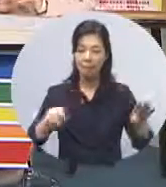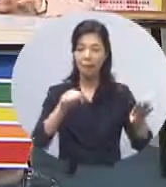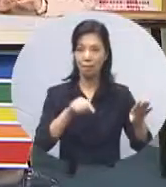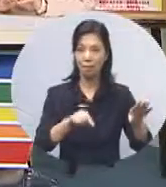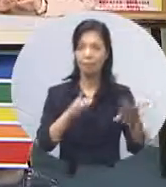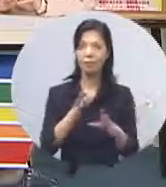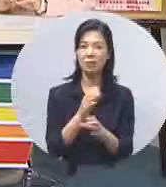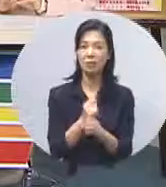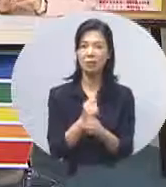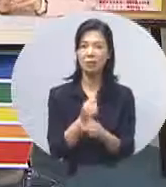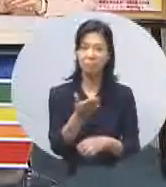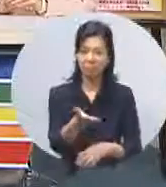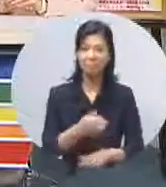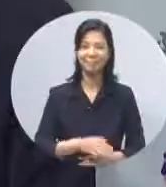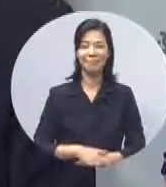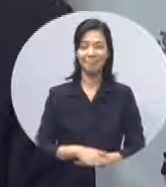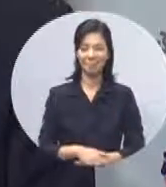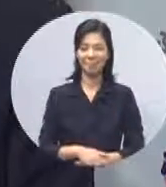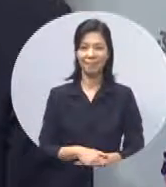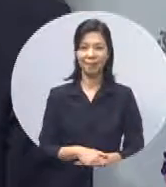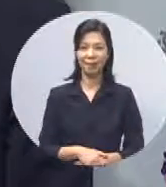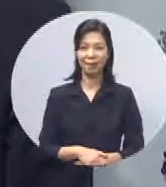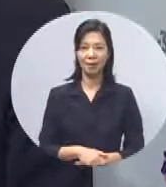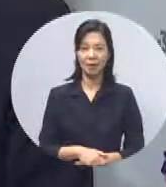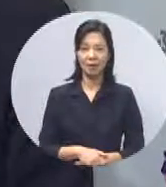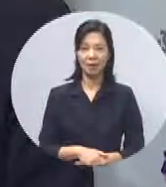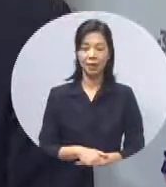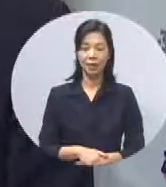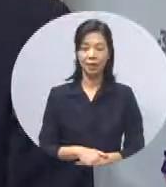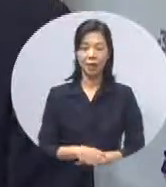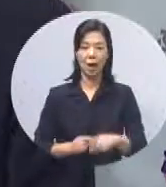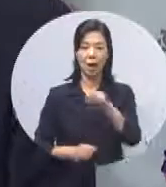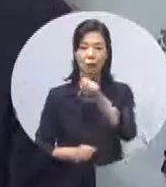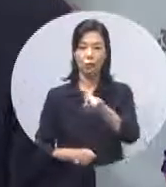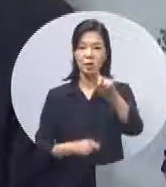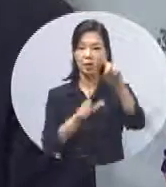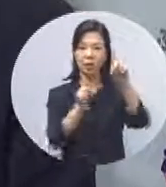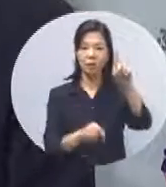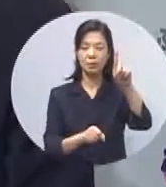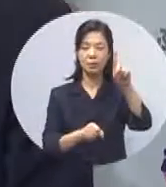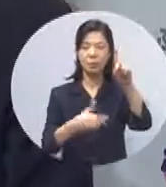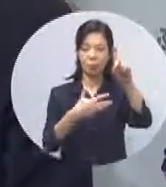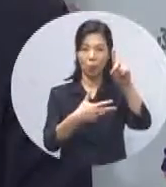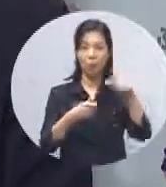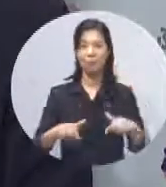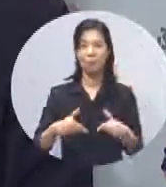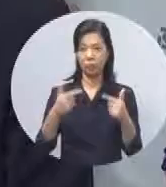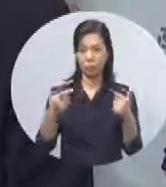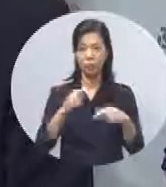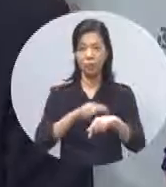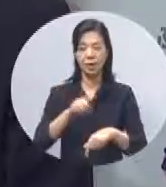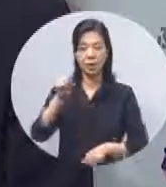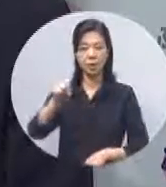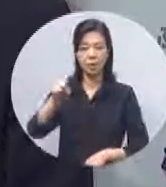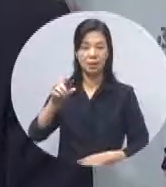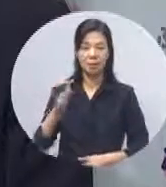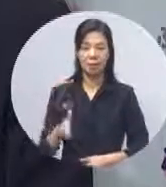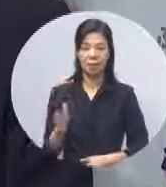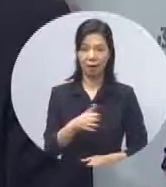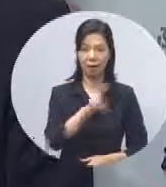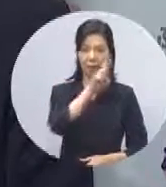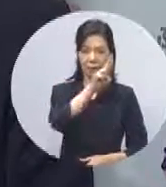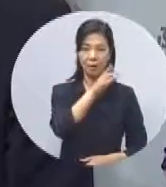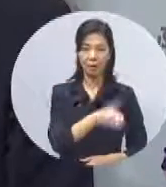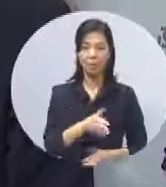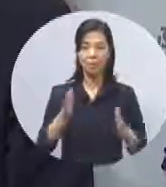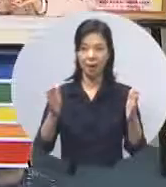いつ行われるのでしょうか？ はい、火災予防週間に先駆けて11月8日の木曜日11時30分から12